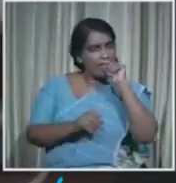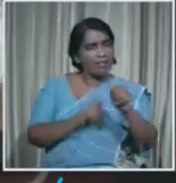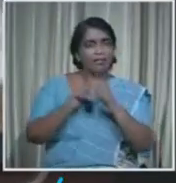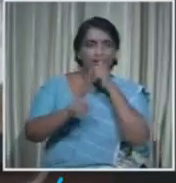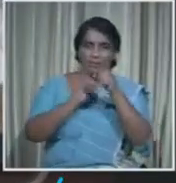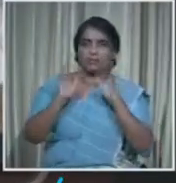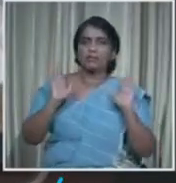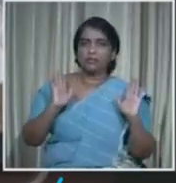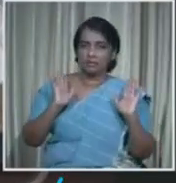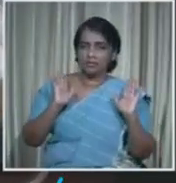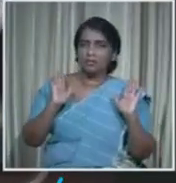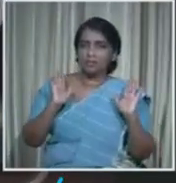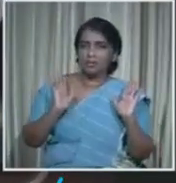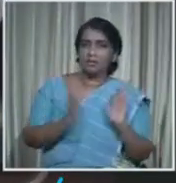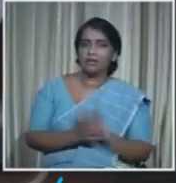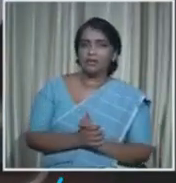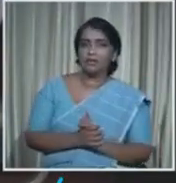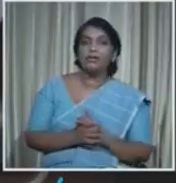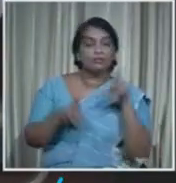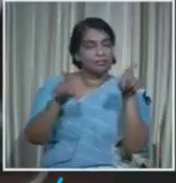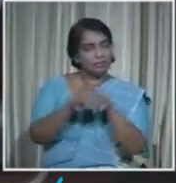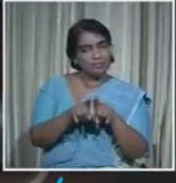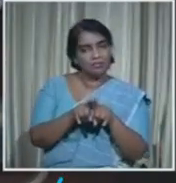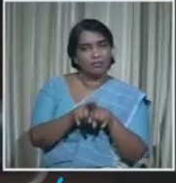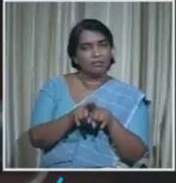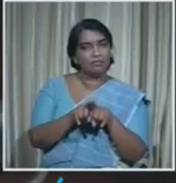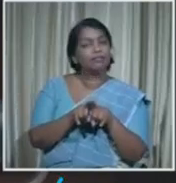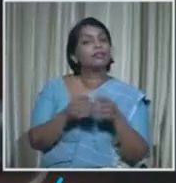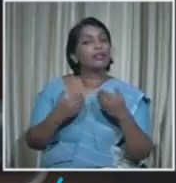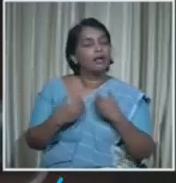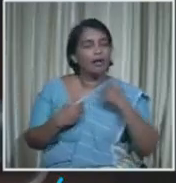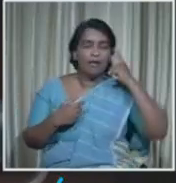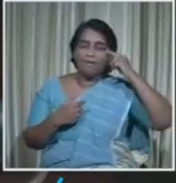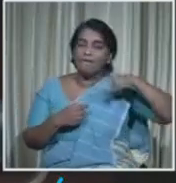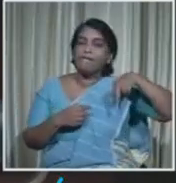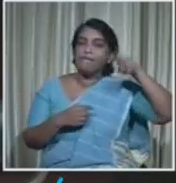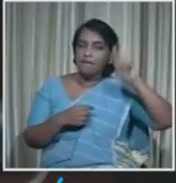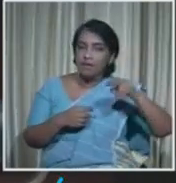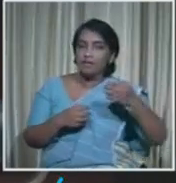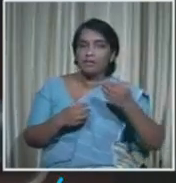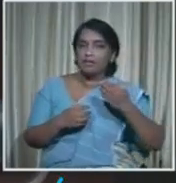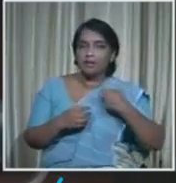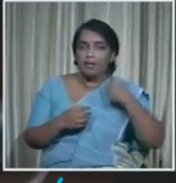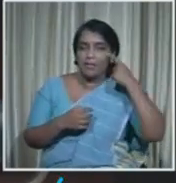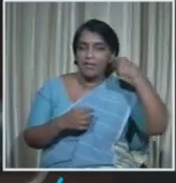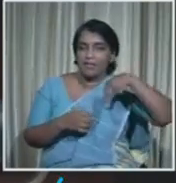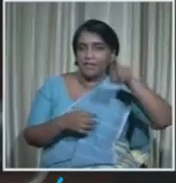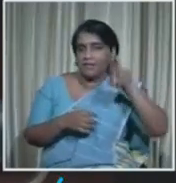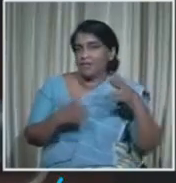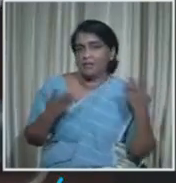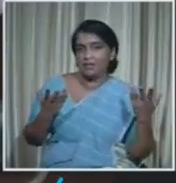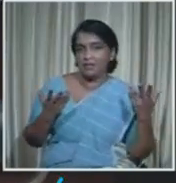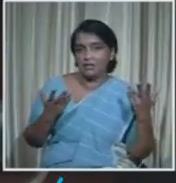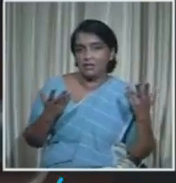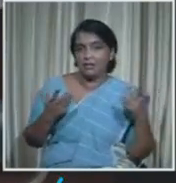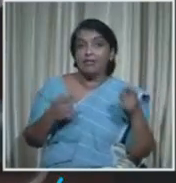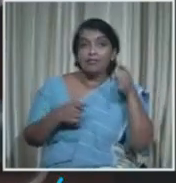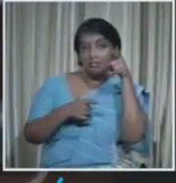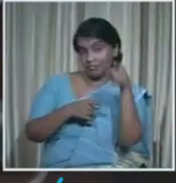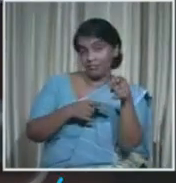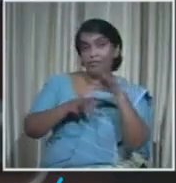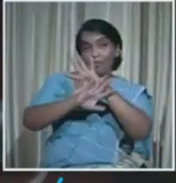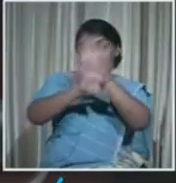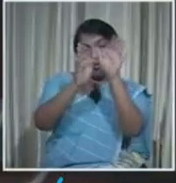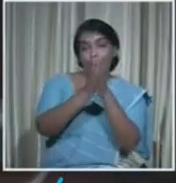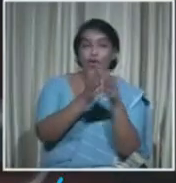කතාව ඒ නිසා අපි විශ්වාස කරනවා අපි විශ්වාස කරන්නේ මේ මේ පැත්තේ ඉන්නේ ඔක්කොම